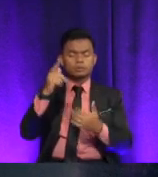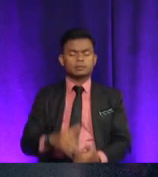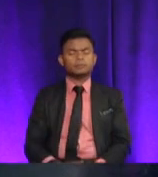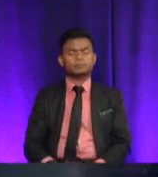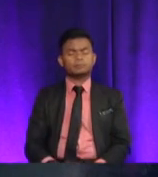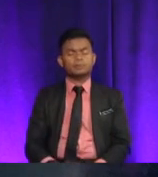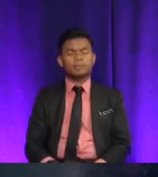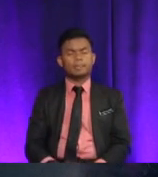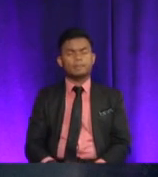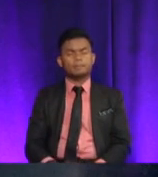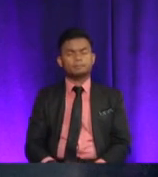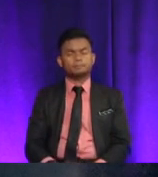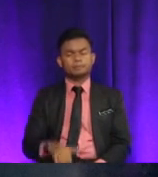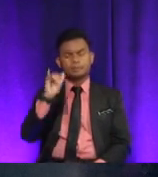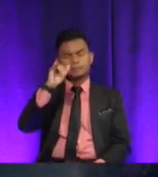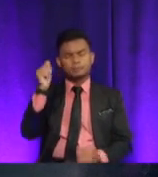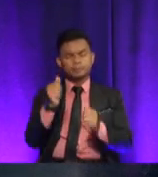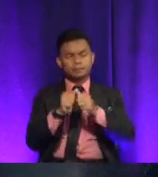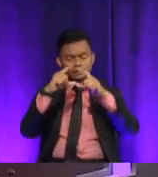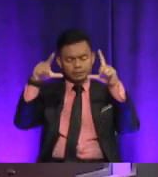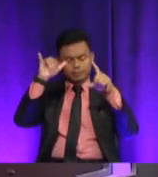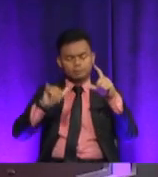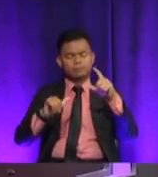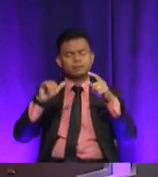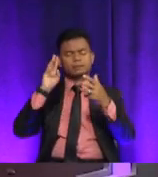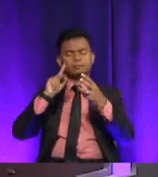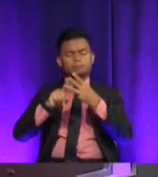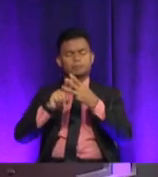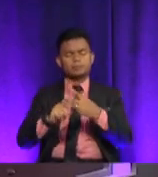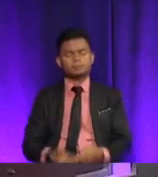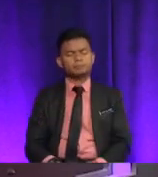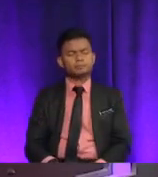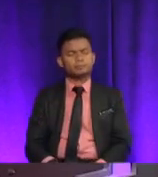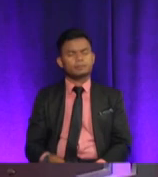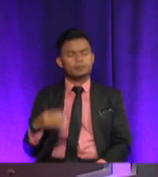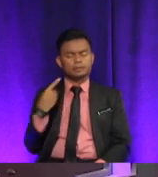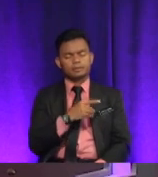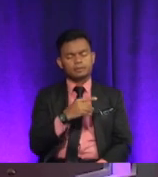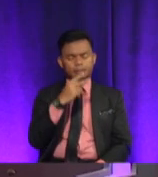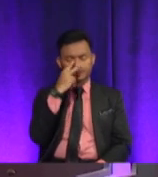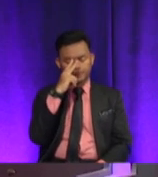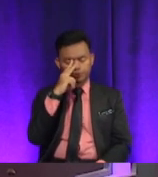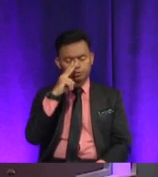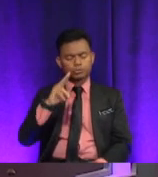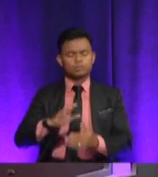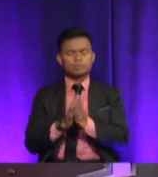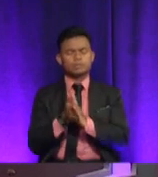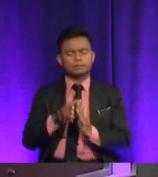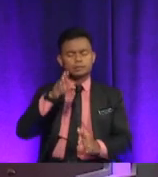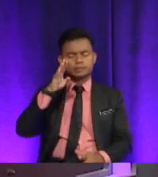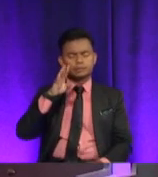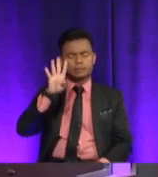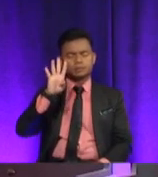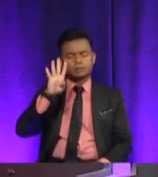rangkap yang keempat tadi kita melihat tercengang Maksudnya kita tercengang kita buka pada kago jadi persoalan kekaguman melihat